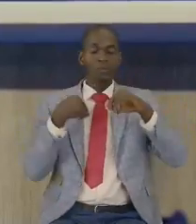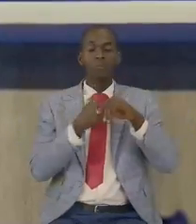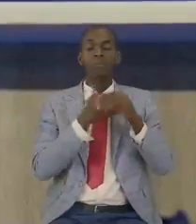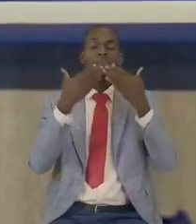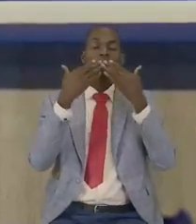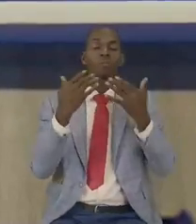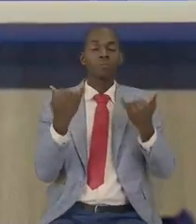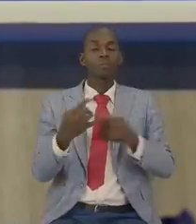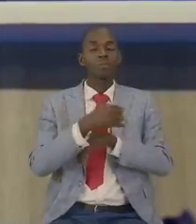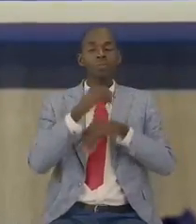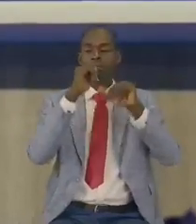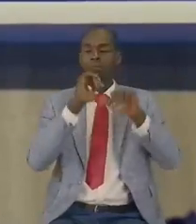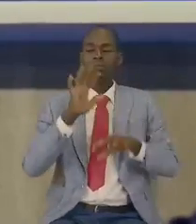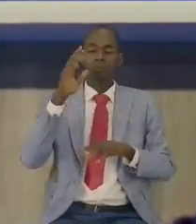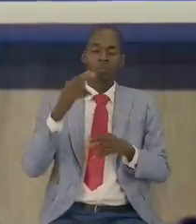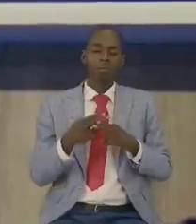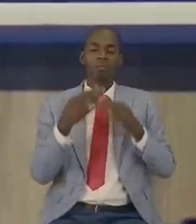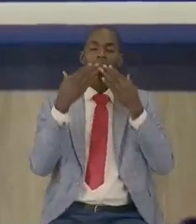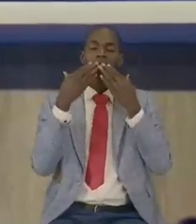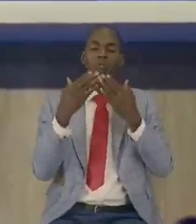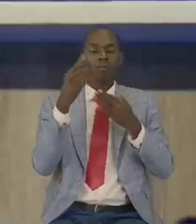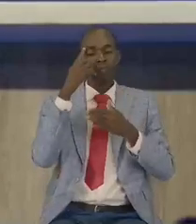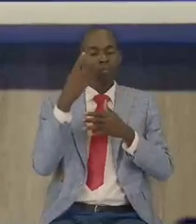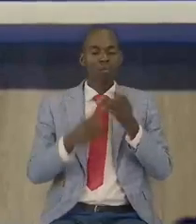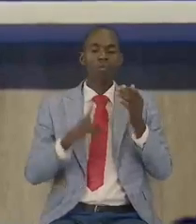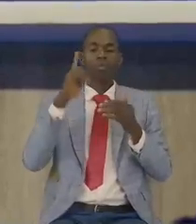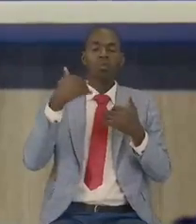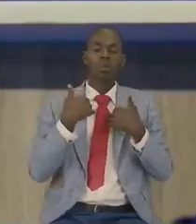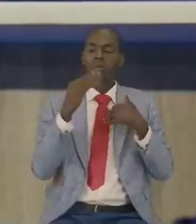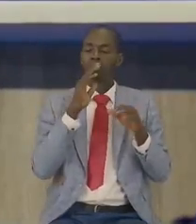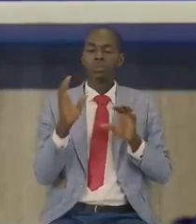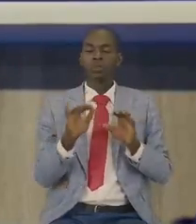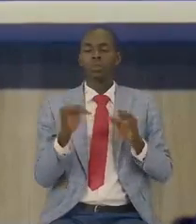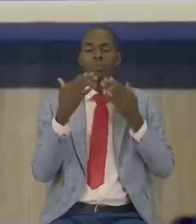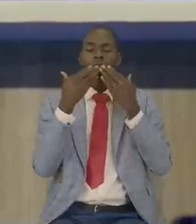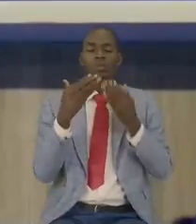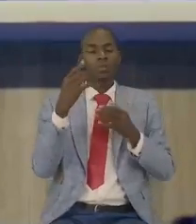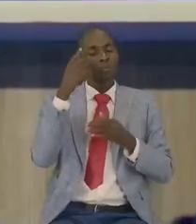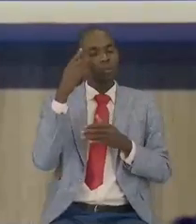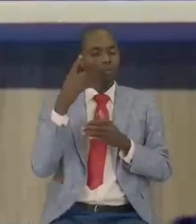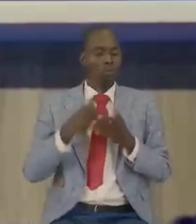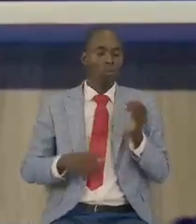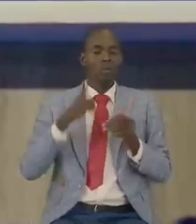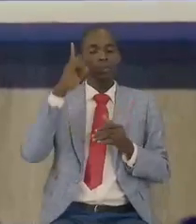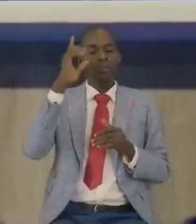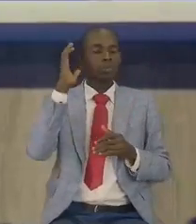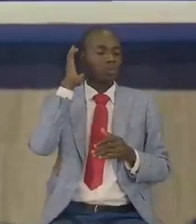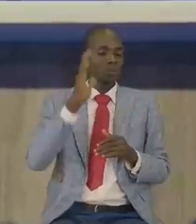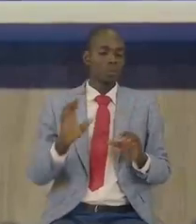Merci pour aujourd'hui et merci pour ton nom. Merci pour ce que tu fais. Merci pour ce que tu